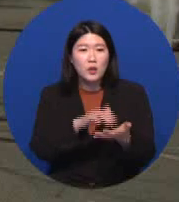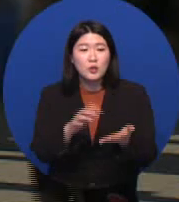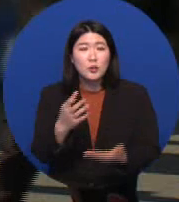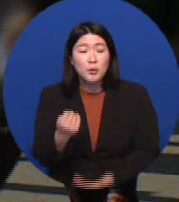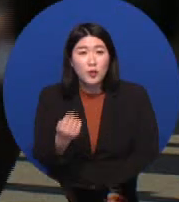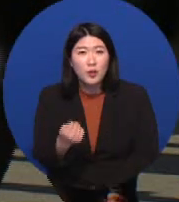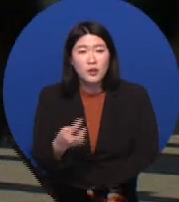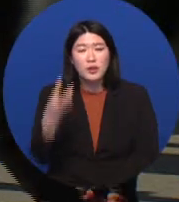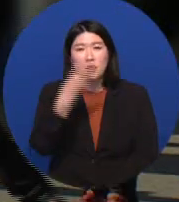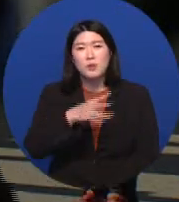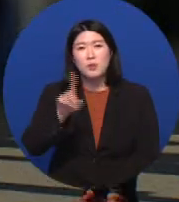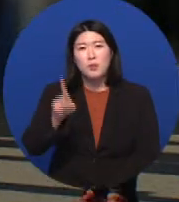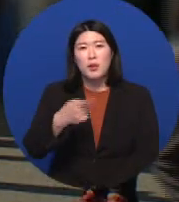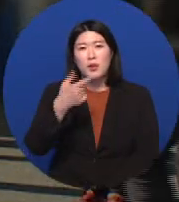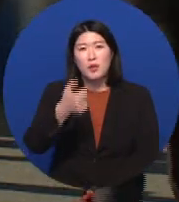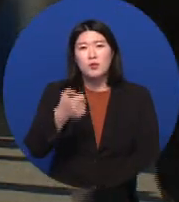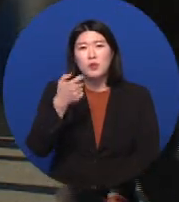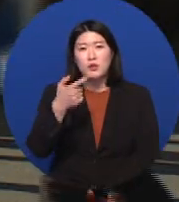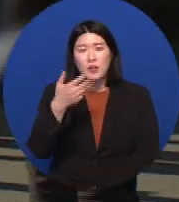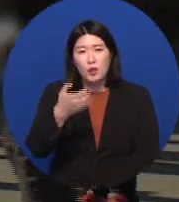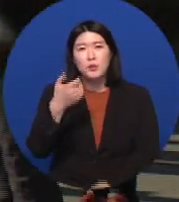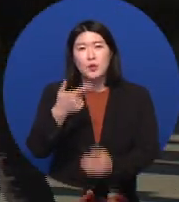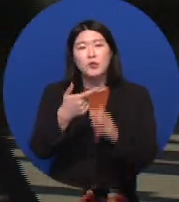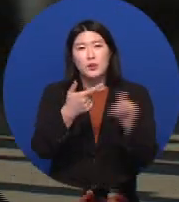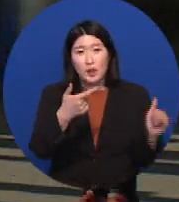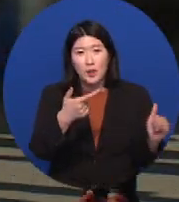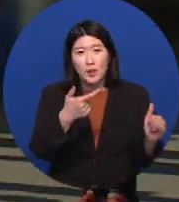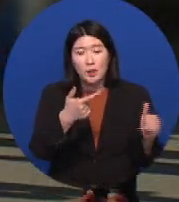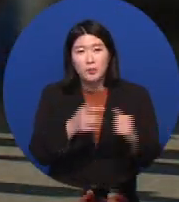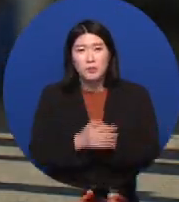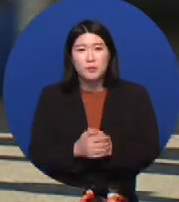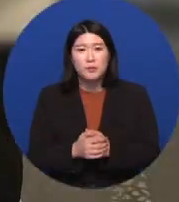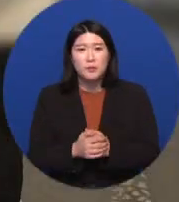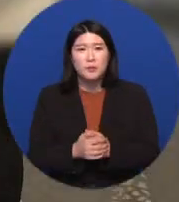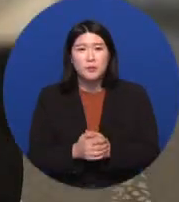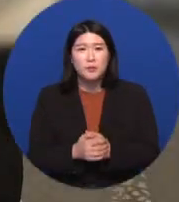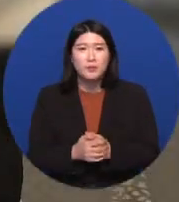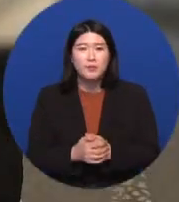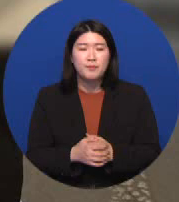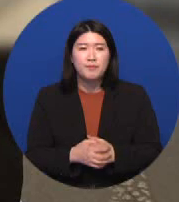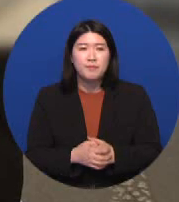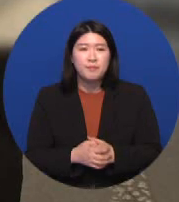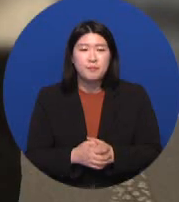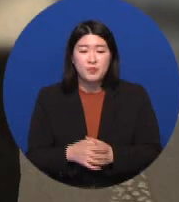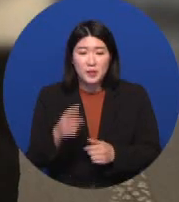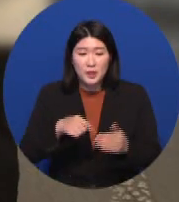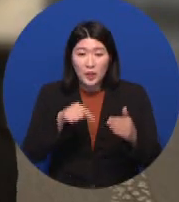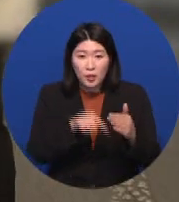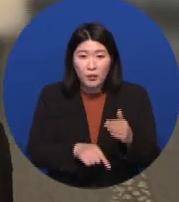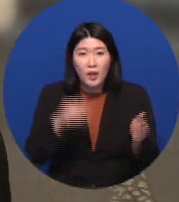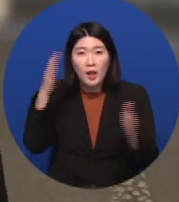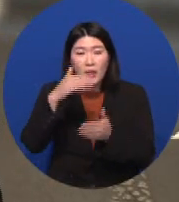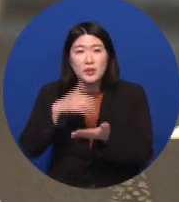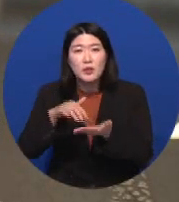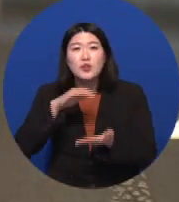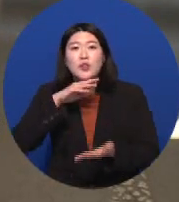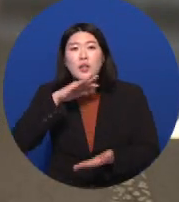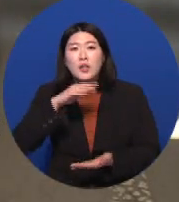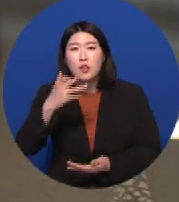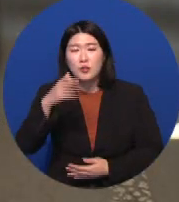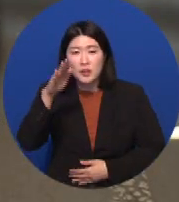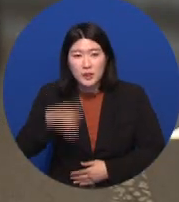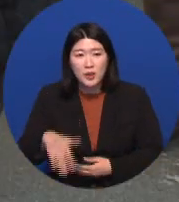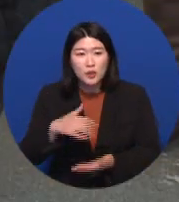확진자는 3,196명으로 전주보다 배 이상 늘었습니다. 이 가운데 18살 이하